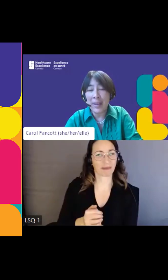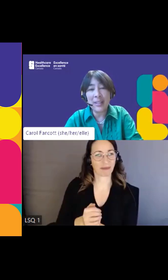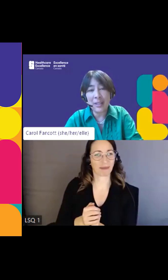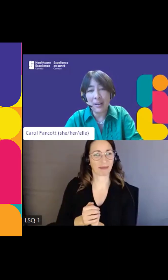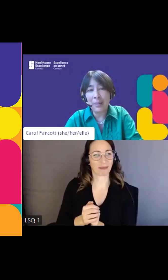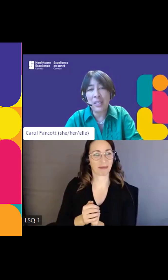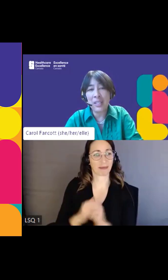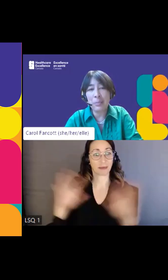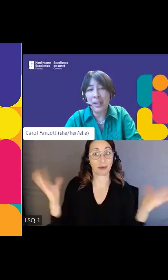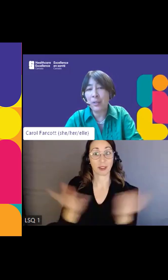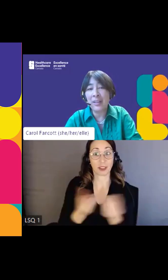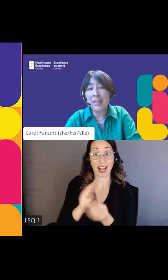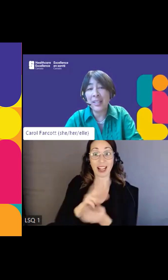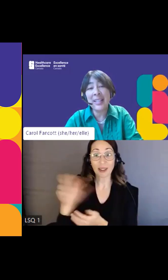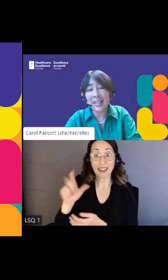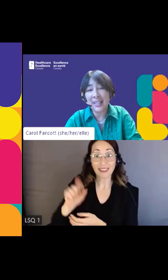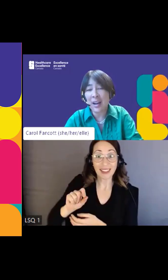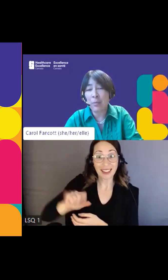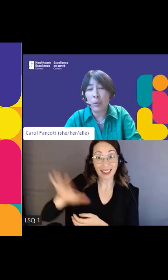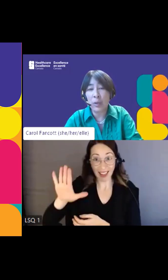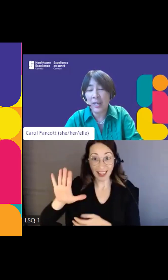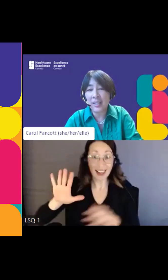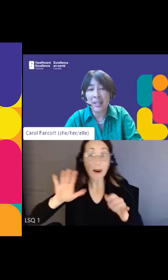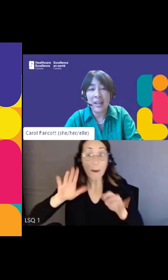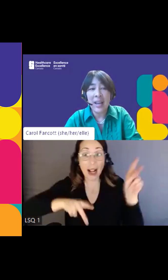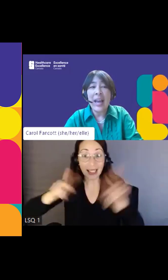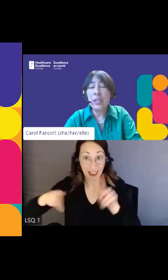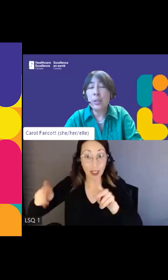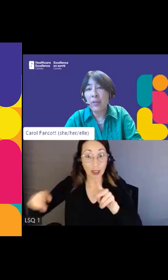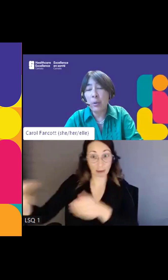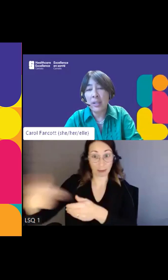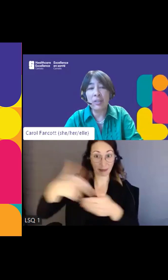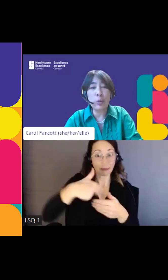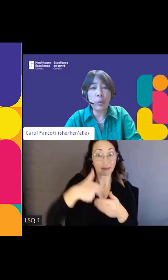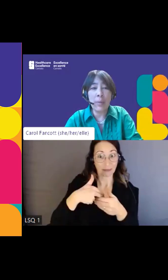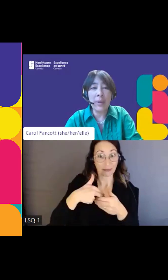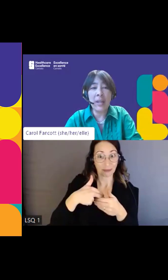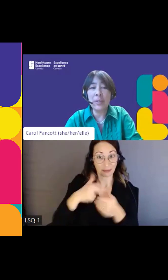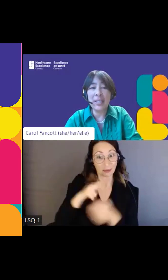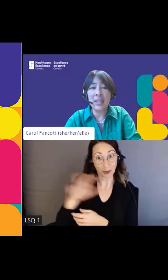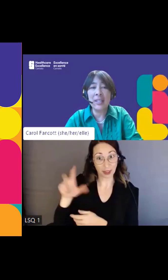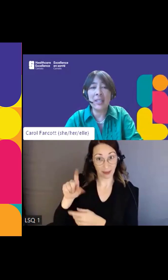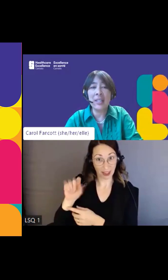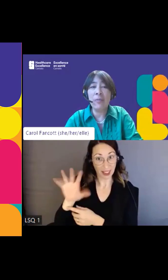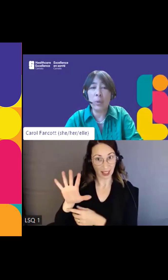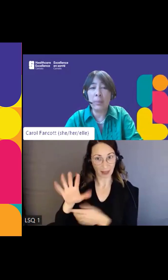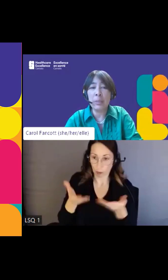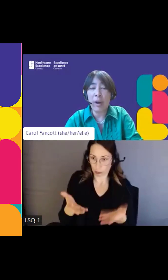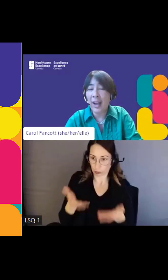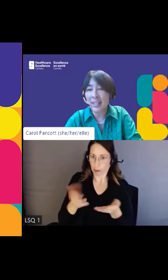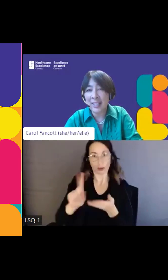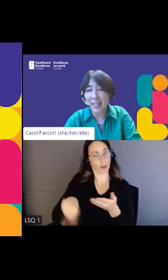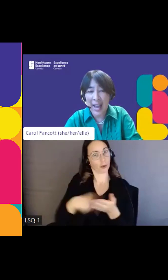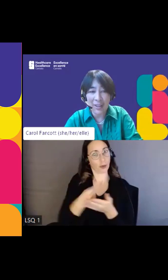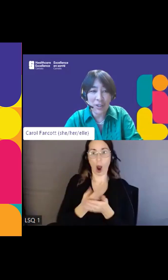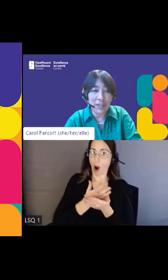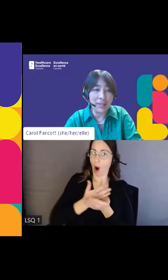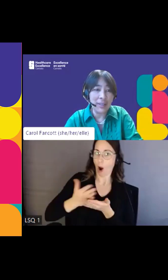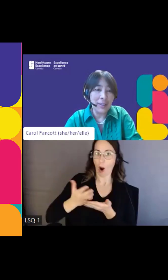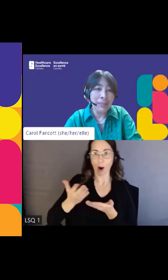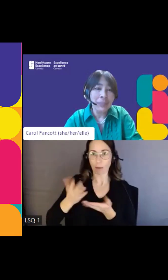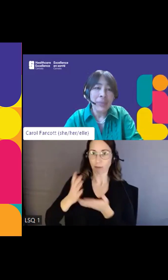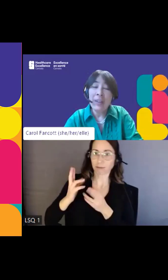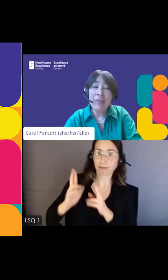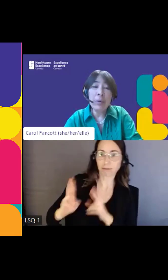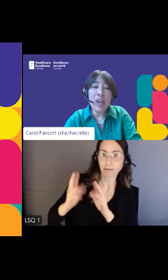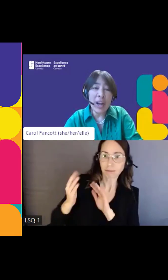donc réservé 7 heures et nous espérons que vous allez pouvoir partager pendant cet échange virtuel sur l'apprentissage, sur